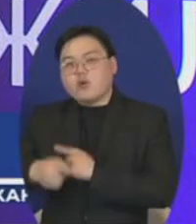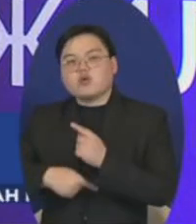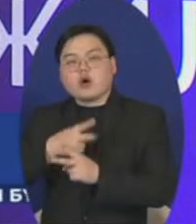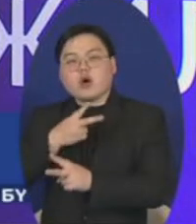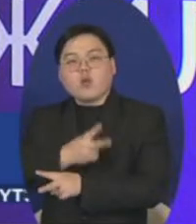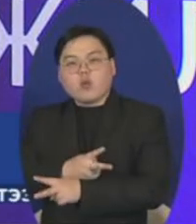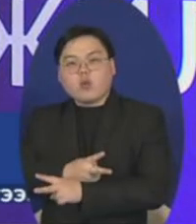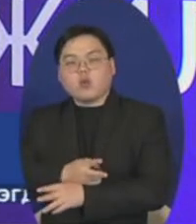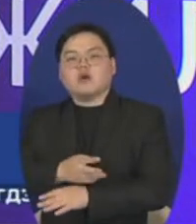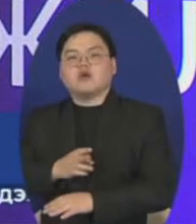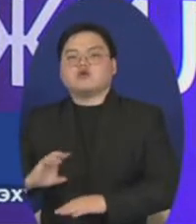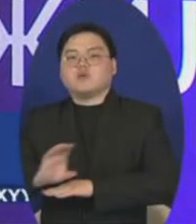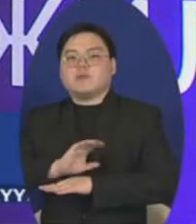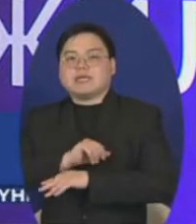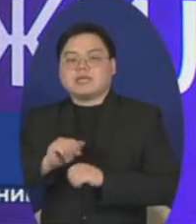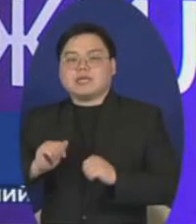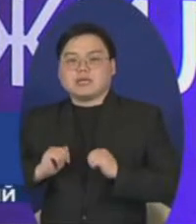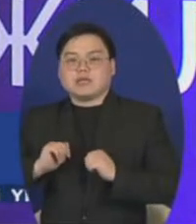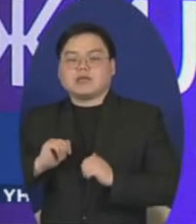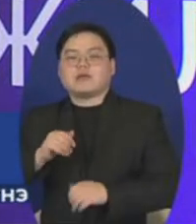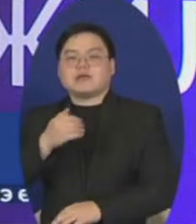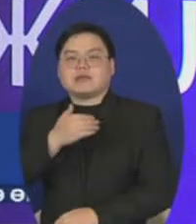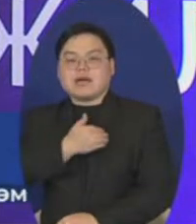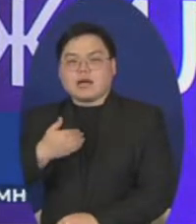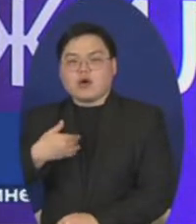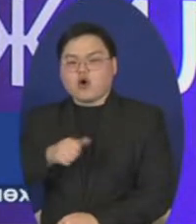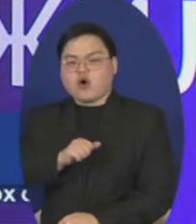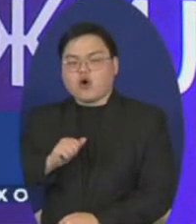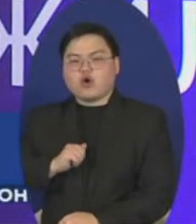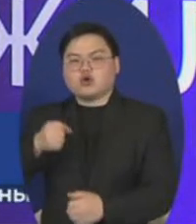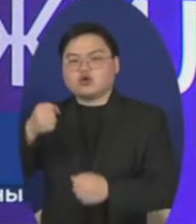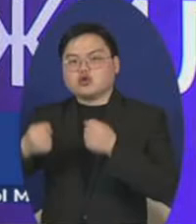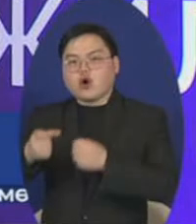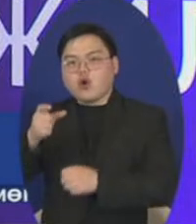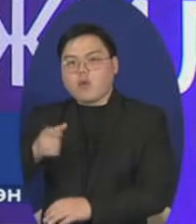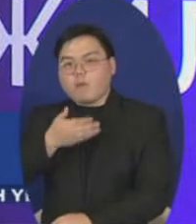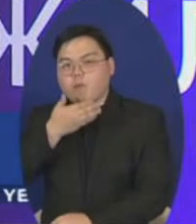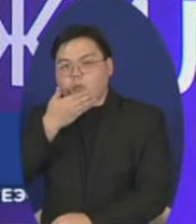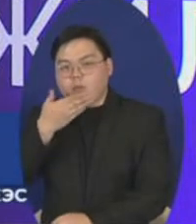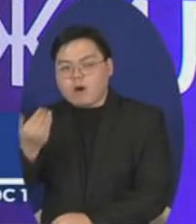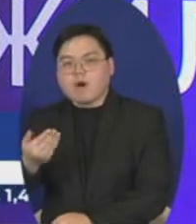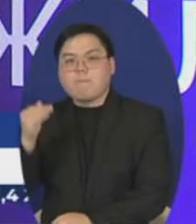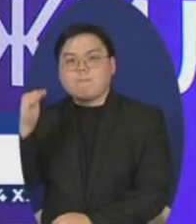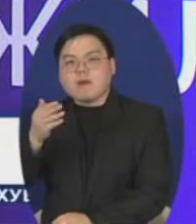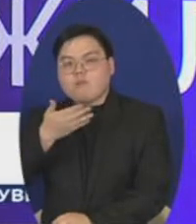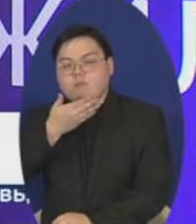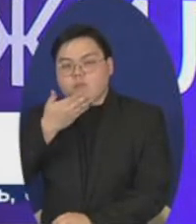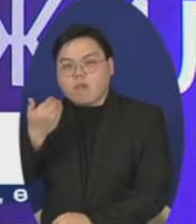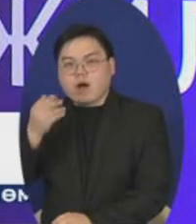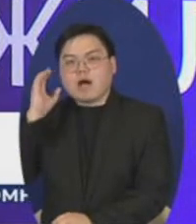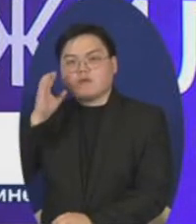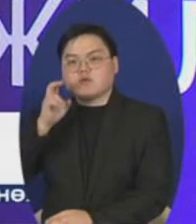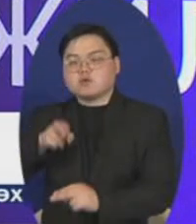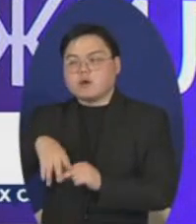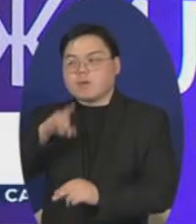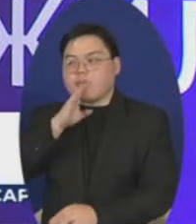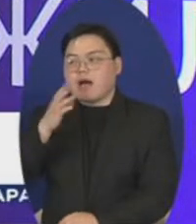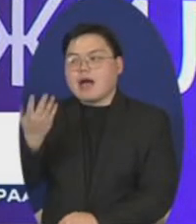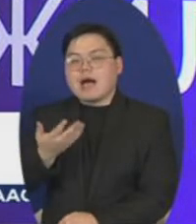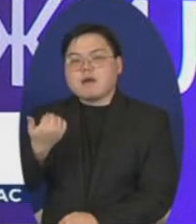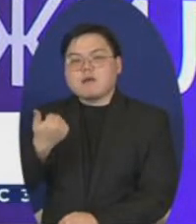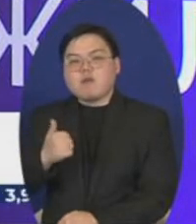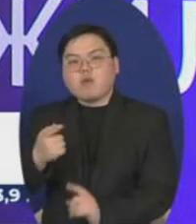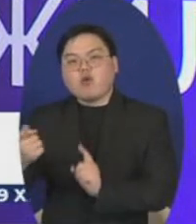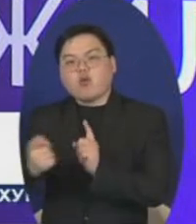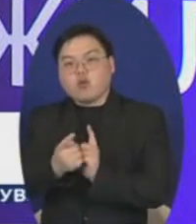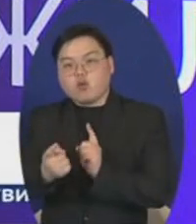нар маань одоо өөртөө жолоочгүй болж байгаа, автомашингүй болж байгаа. Одоо автомашингийн хурлын дарга маань бол одоо хаана хинтээ явж яаж очиж